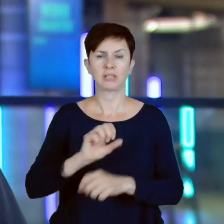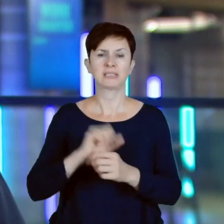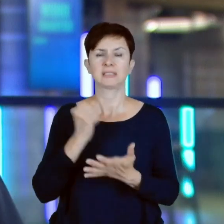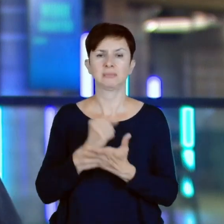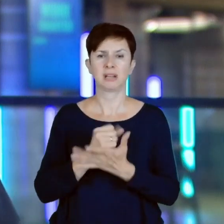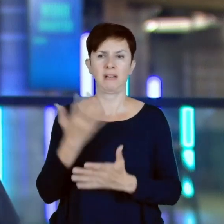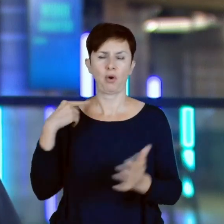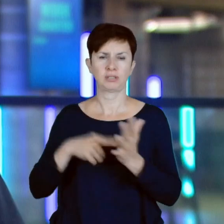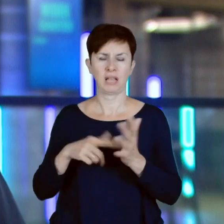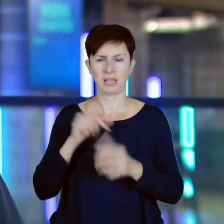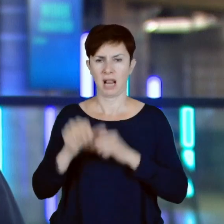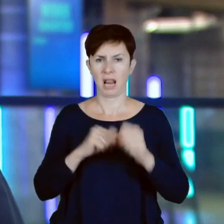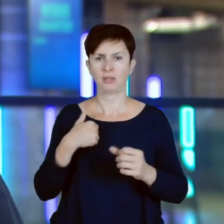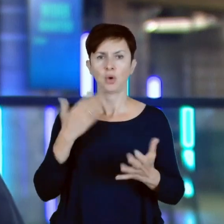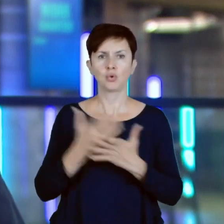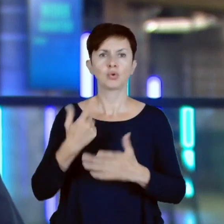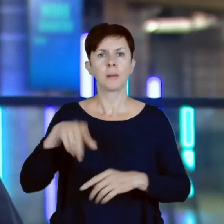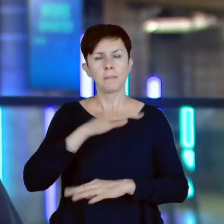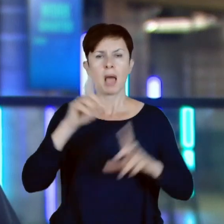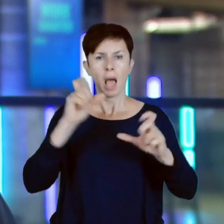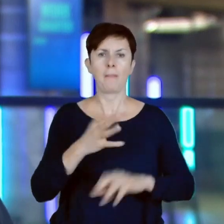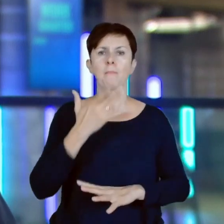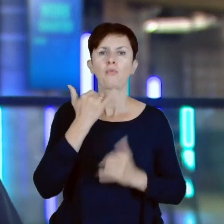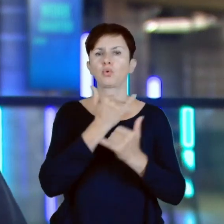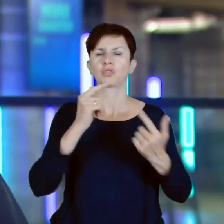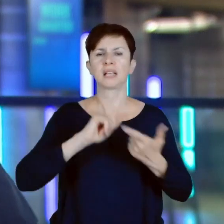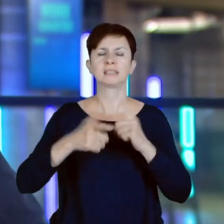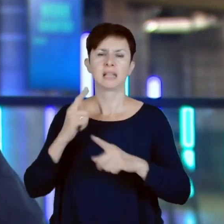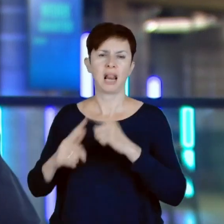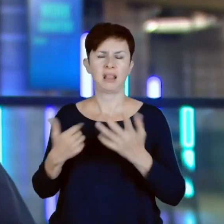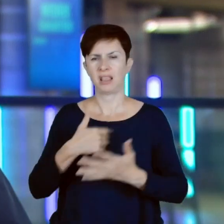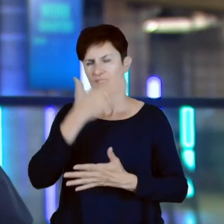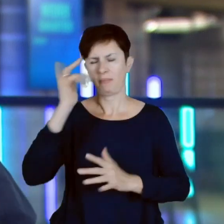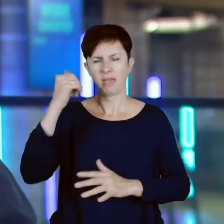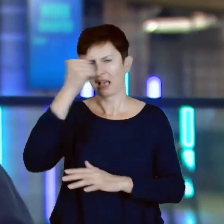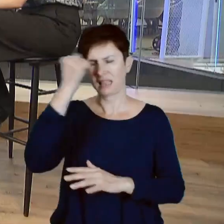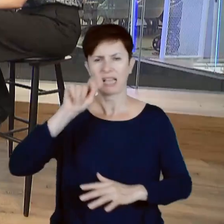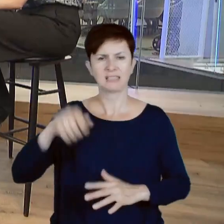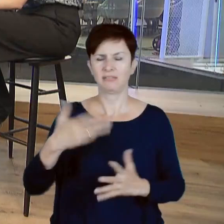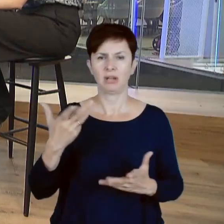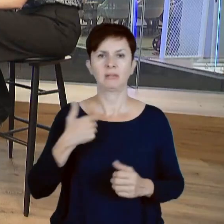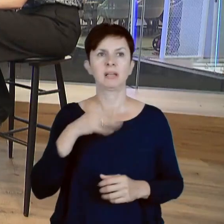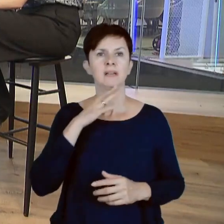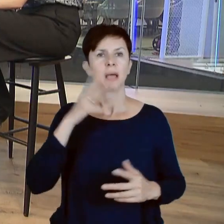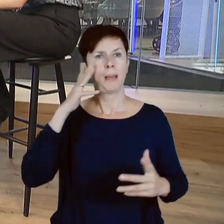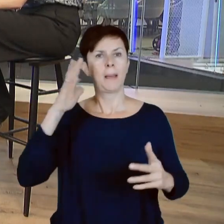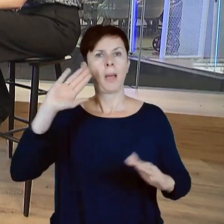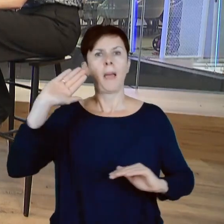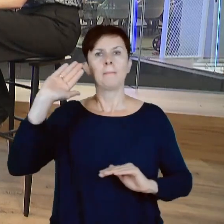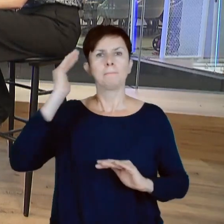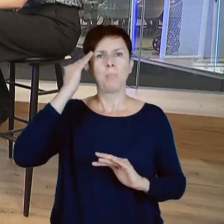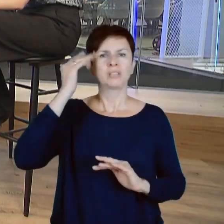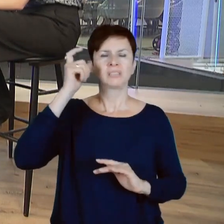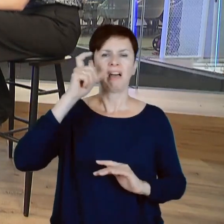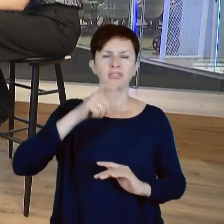zaczynamy mówić o różnych stylach, ja nigdy nie wiem, jak to nazywać, możesz mnie poprawić, poznawczych, psychicznych, prawda? No